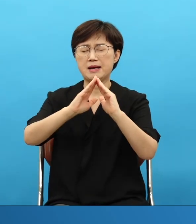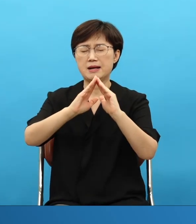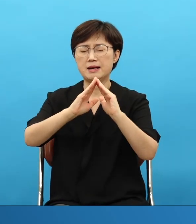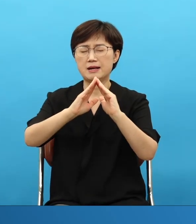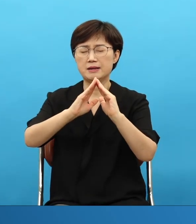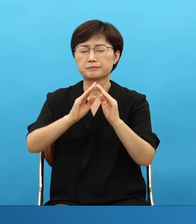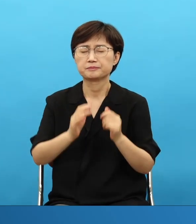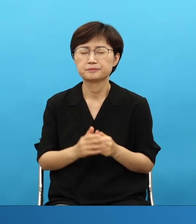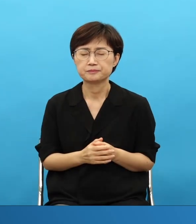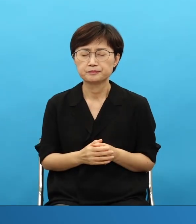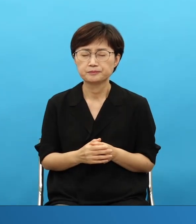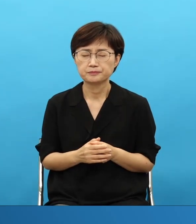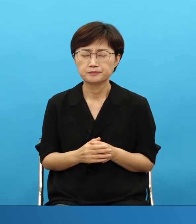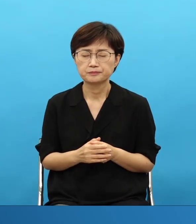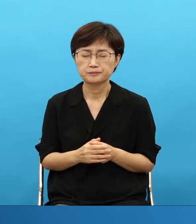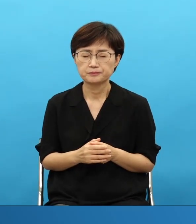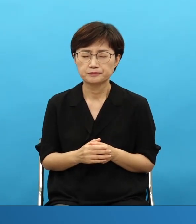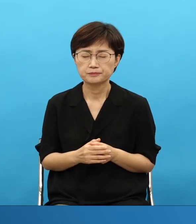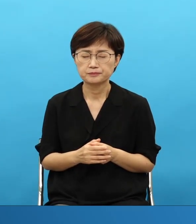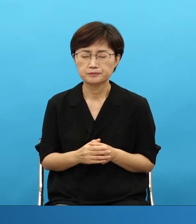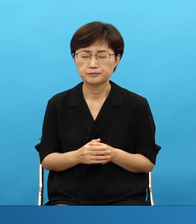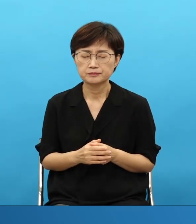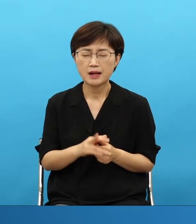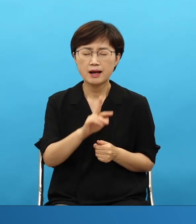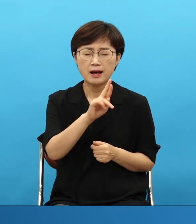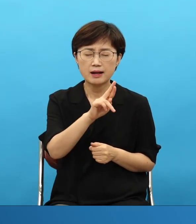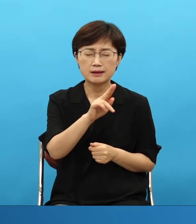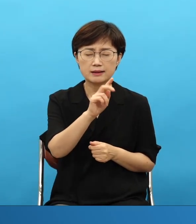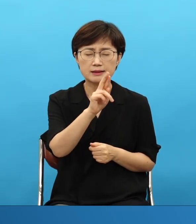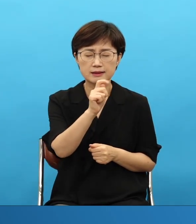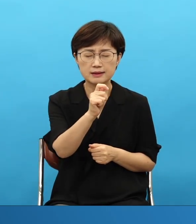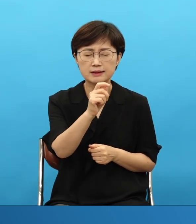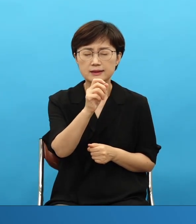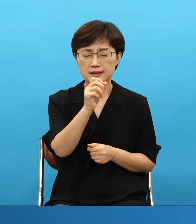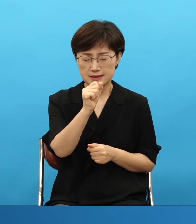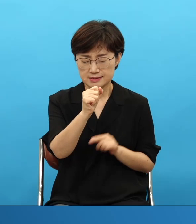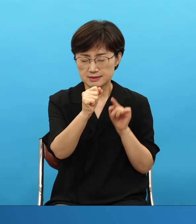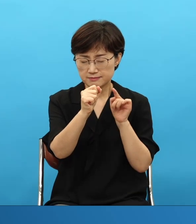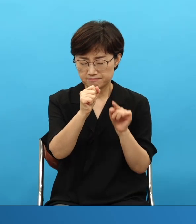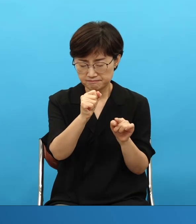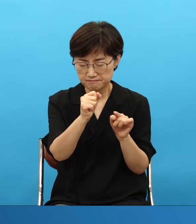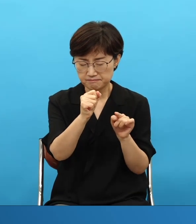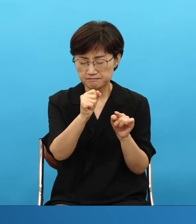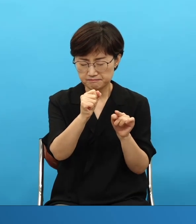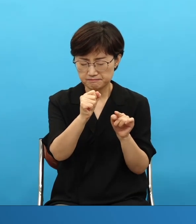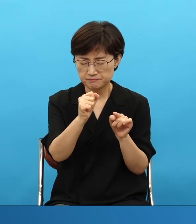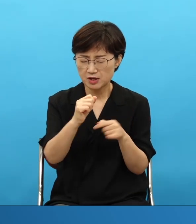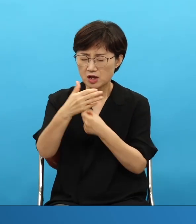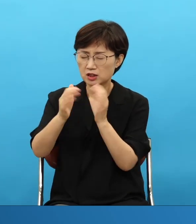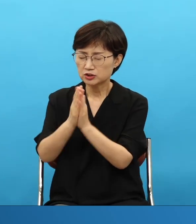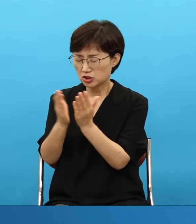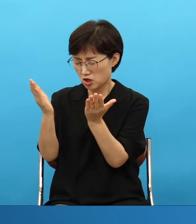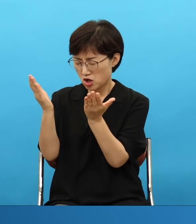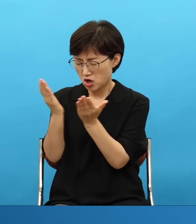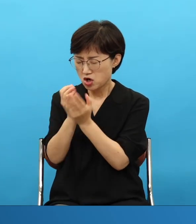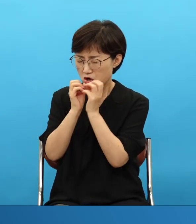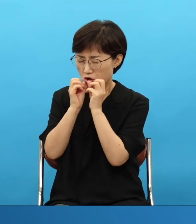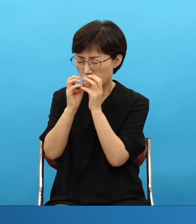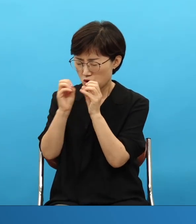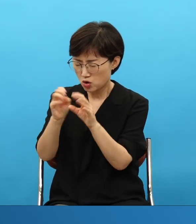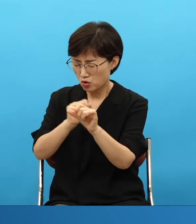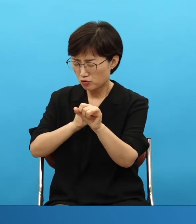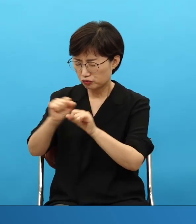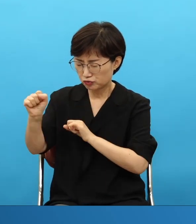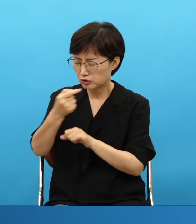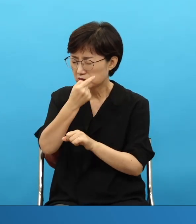to answer the historic call. RTS를 통해 성경적 전도 운동의 증인들이 일어날 줄